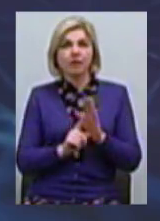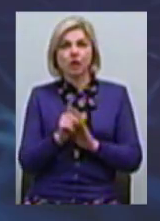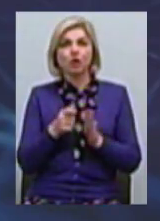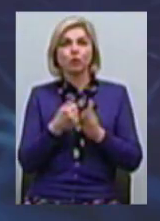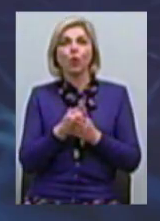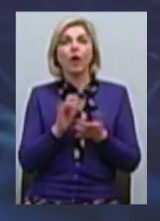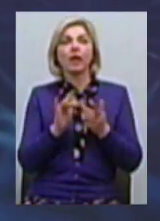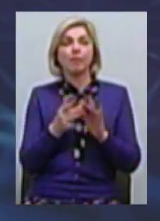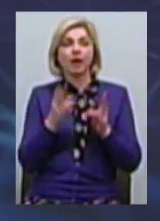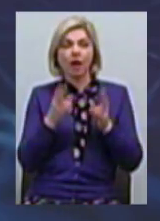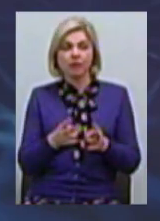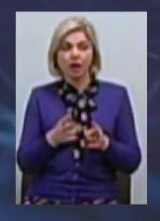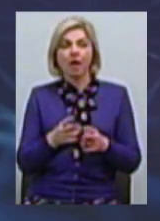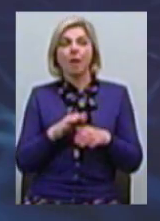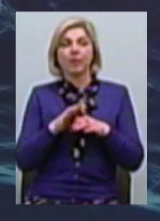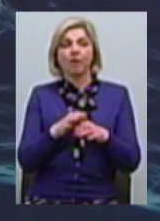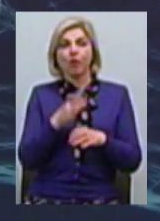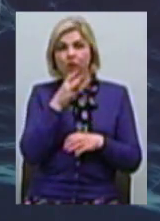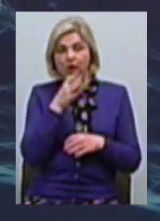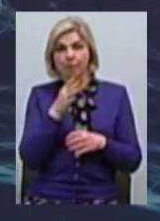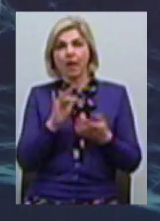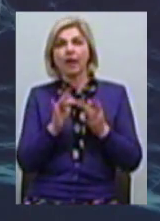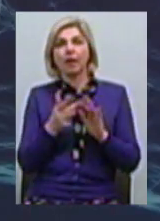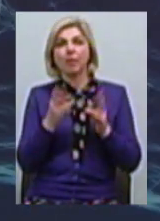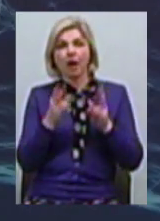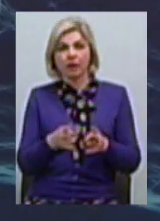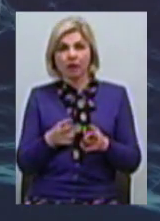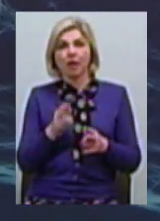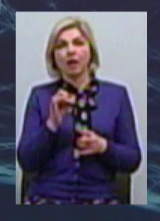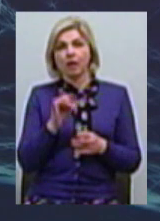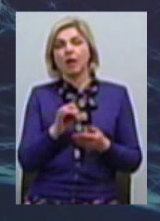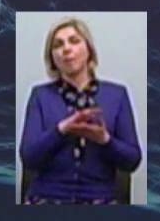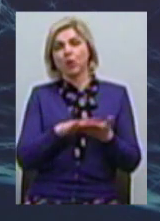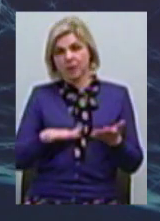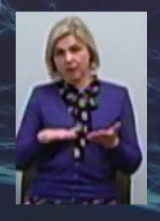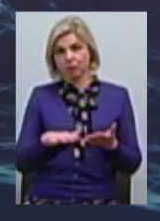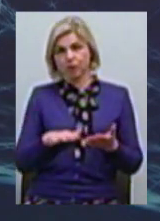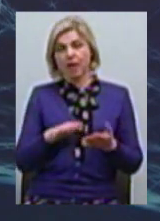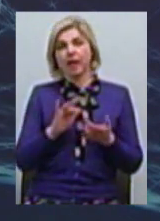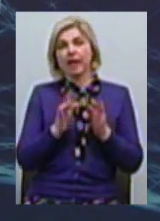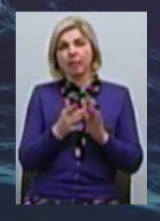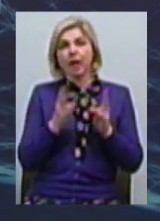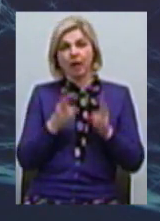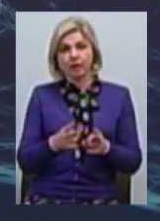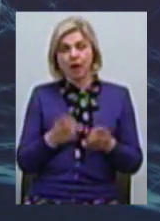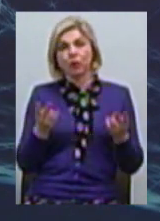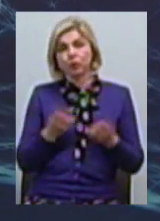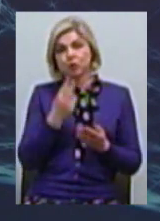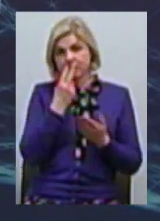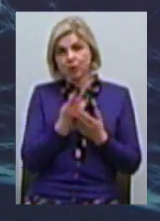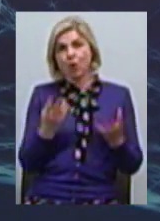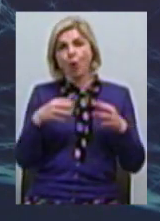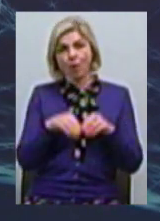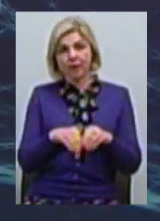кибератак, они происходят во время кибератак, и они последуют, как говорится, кибератакам. Поэтому это надо смотреть, конечно,